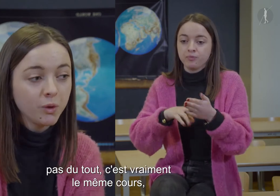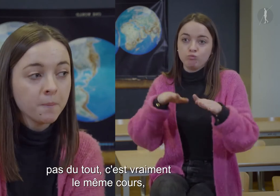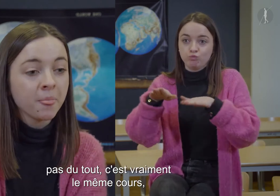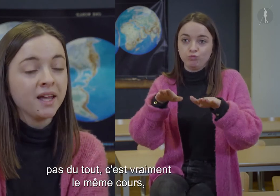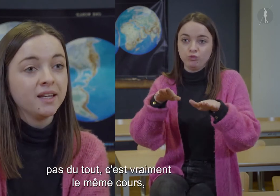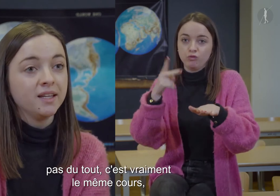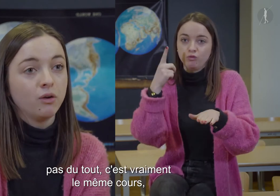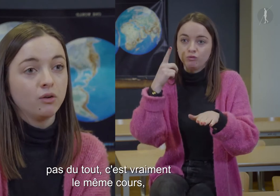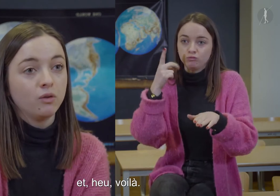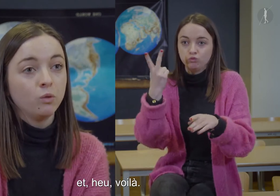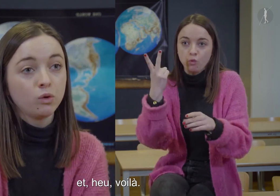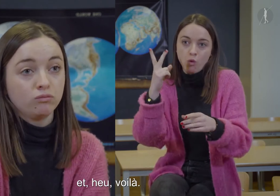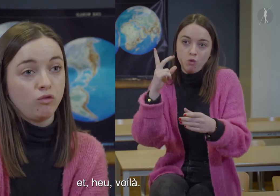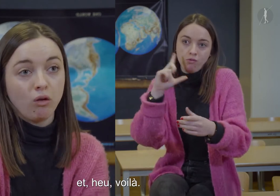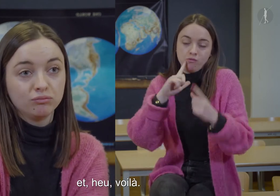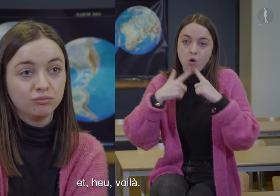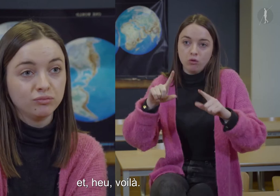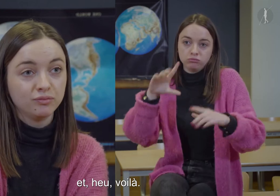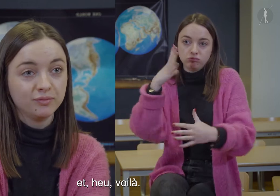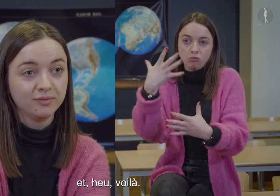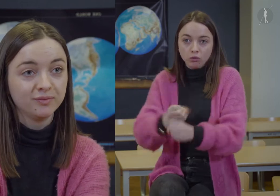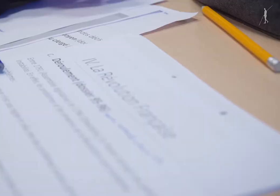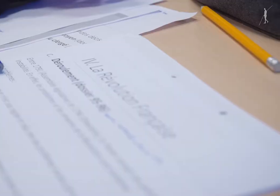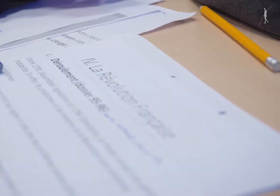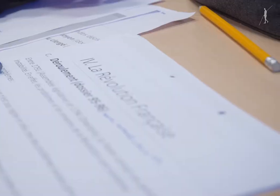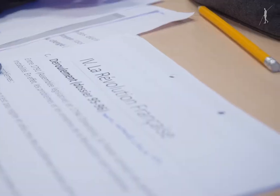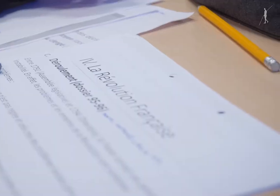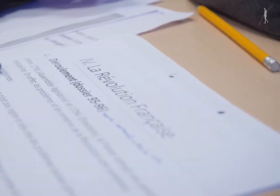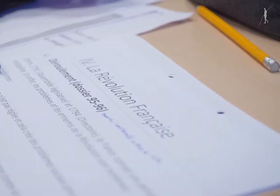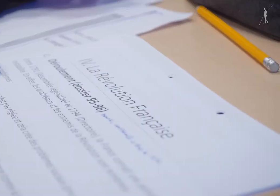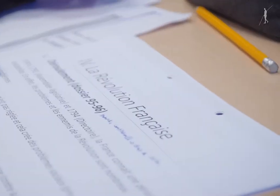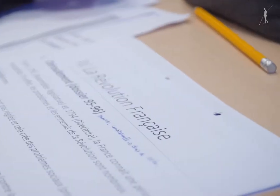même cours. Et voilà.